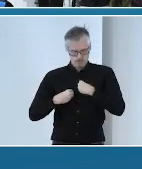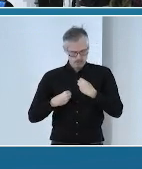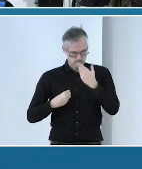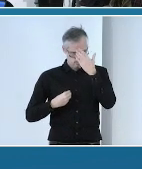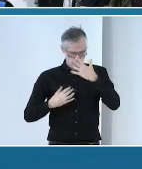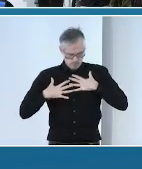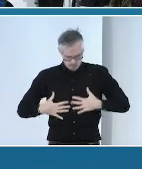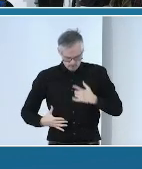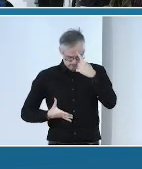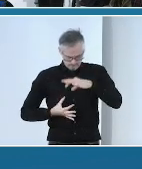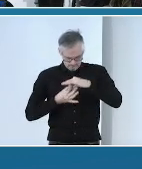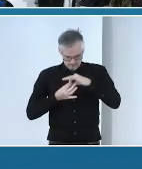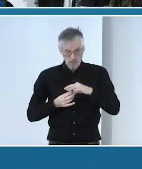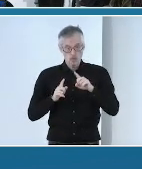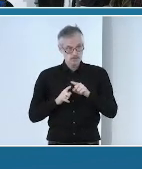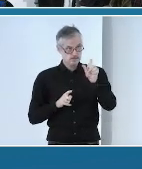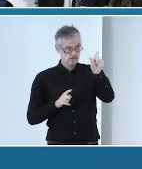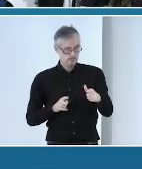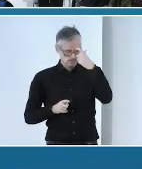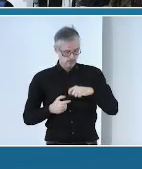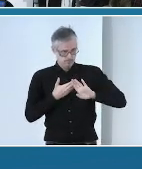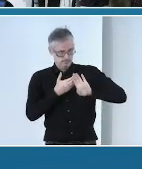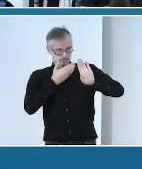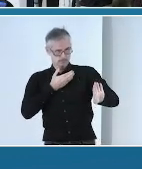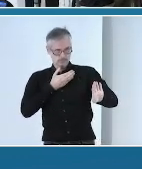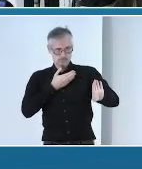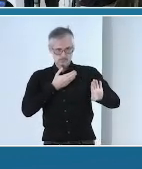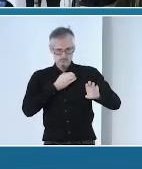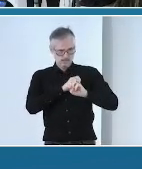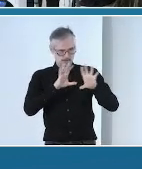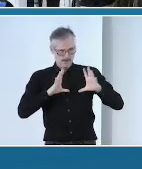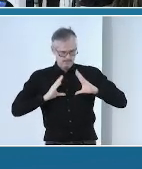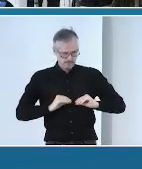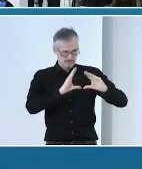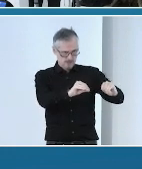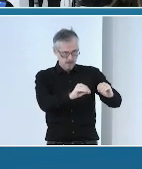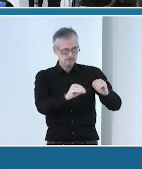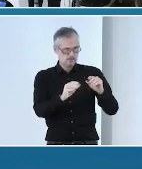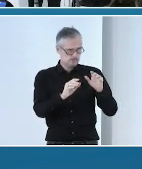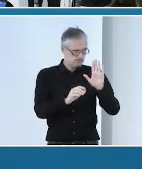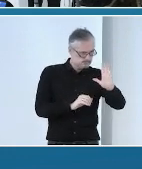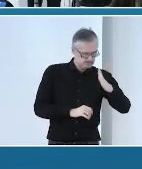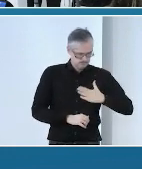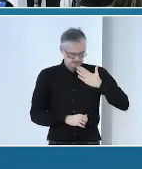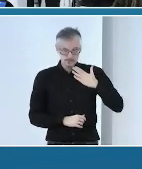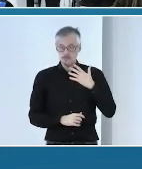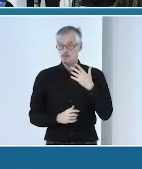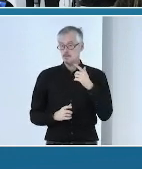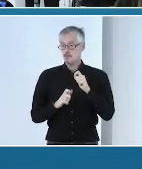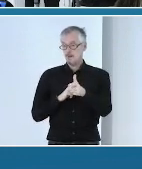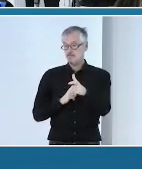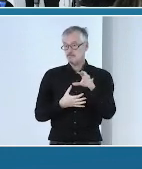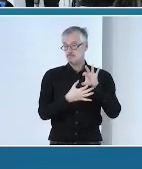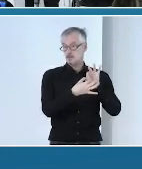discrimination entre soi et l'autre, et donc elles jouent un rôle très important dans l'interaction avec l'autre, donc